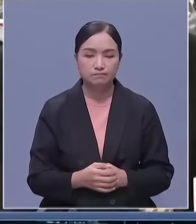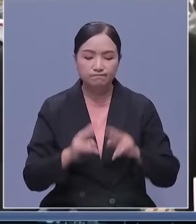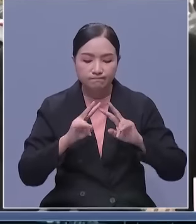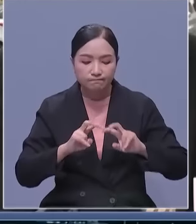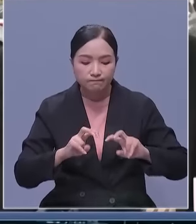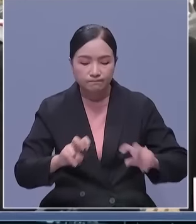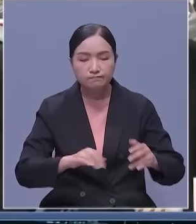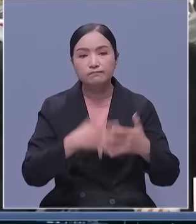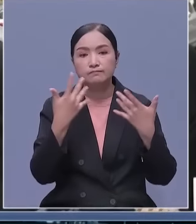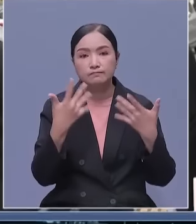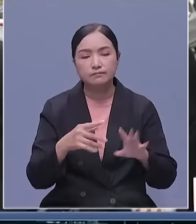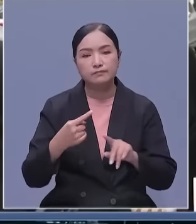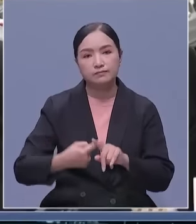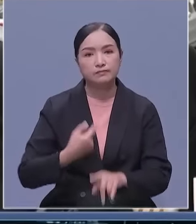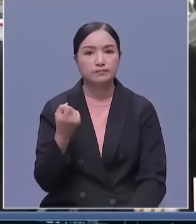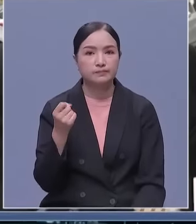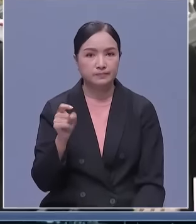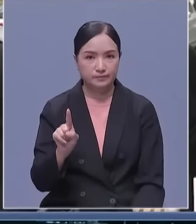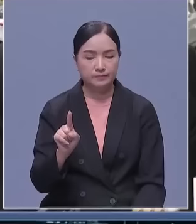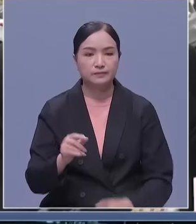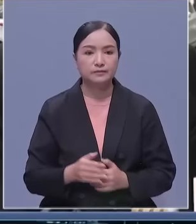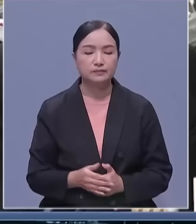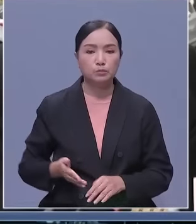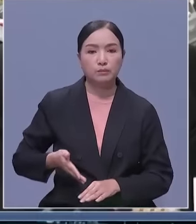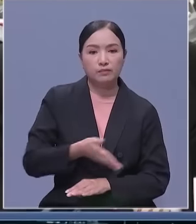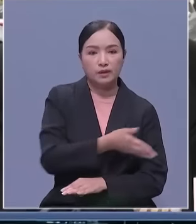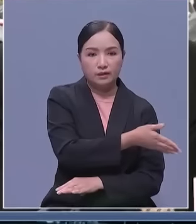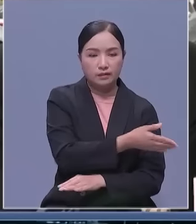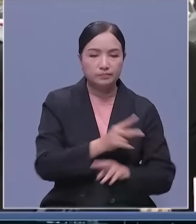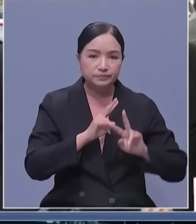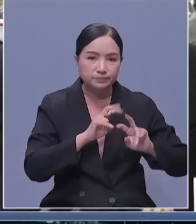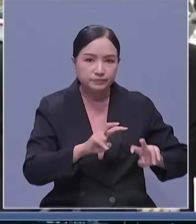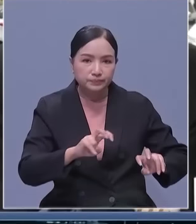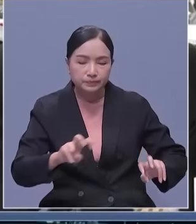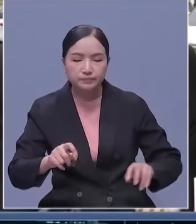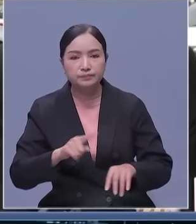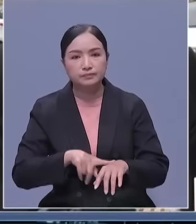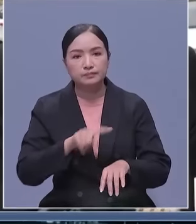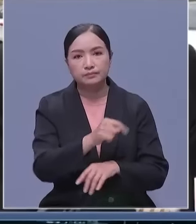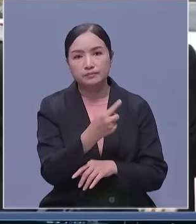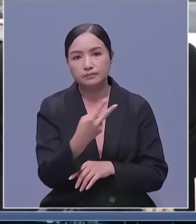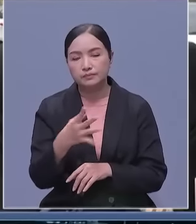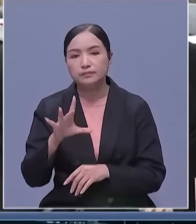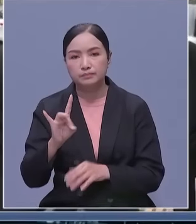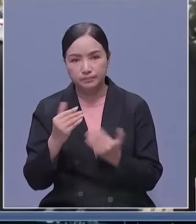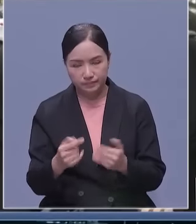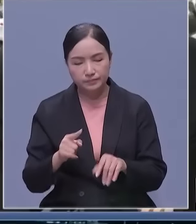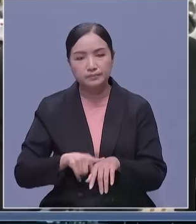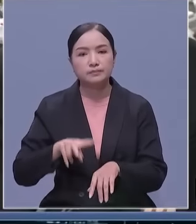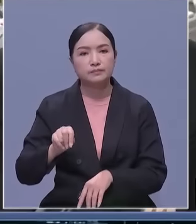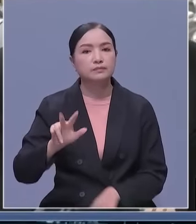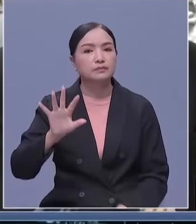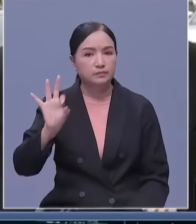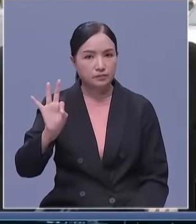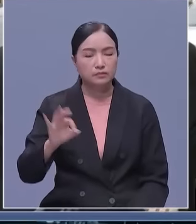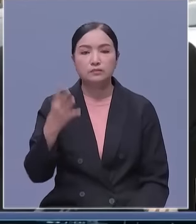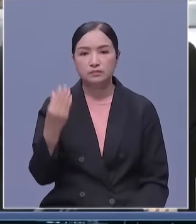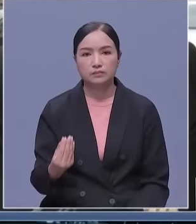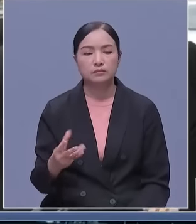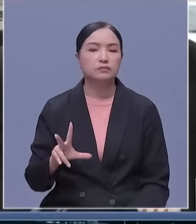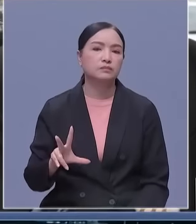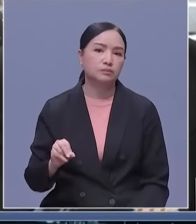ร็จน่าจะเดือนพฤศจิกายนนี้ที่ผ่านมาสืบพยานไปแล้ว8นัดนะครับนัดนี้เป็นนัดที่9โดยเหลืออีก36นัด